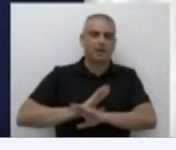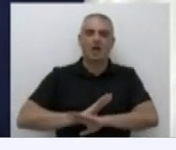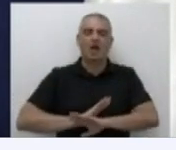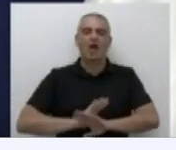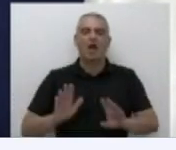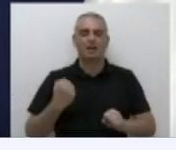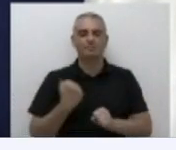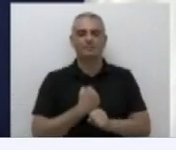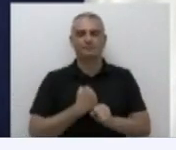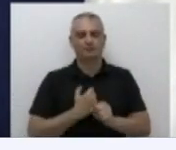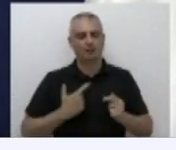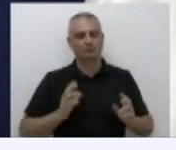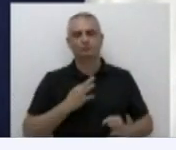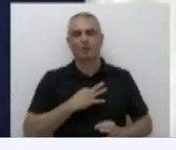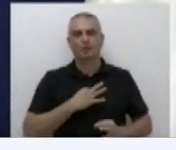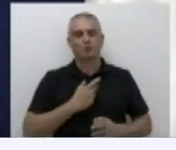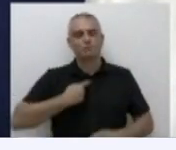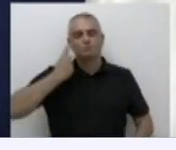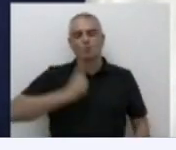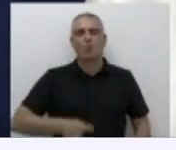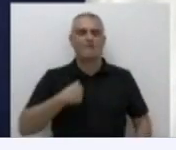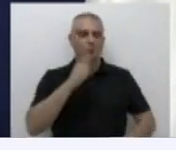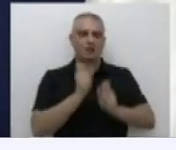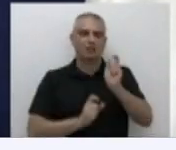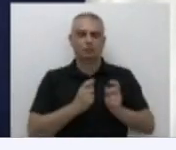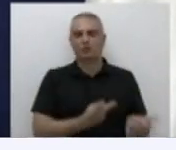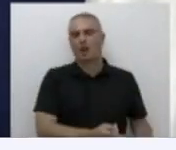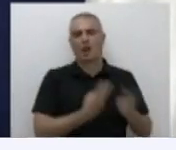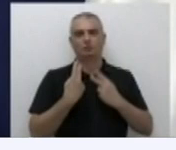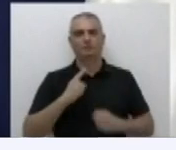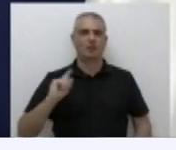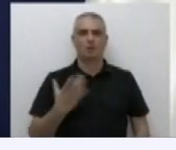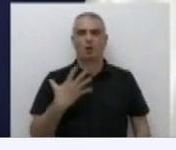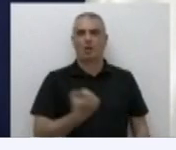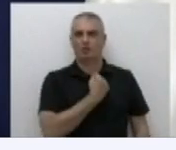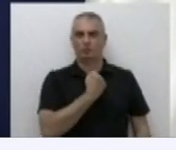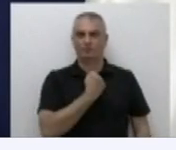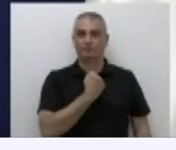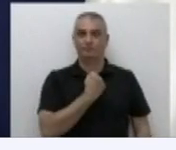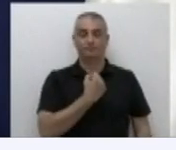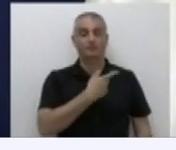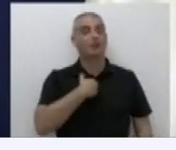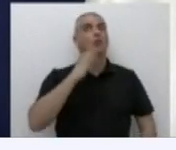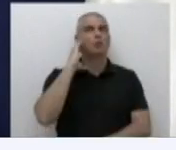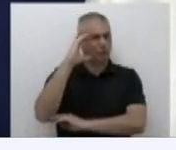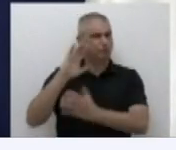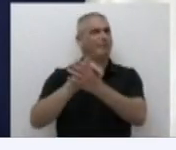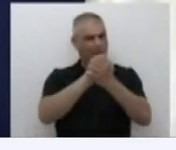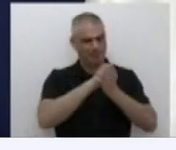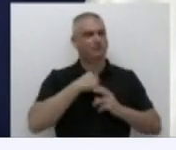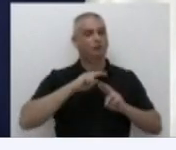يوجد مهلة زمنية، لكن يجب أن تكون هناك